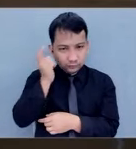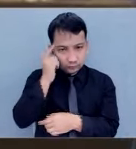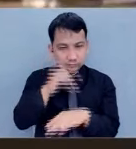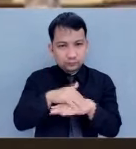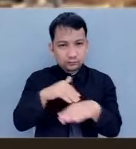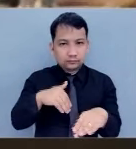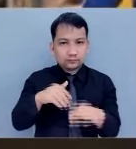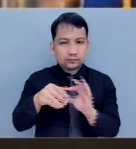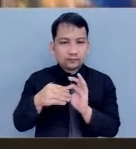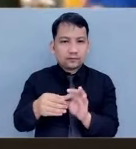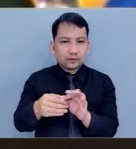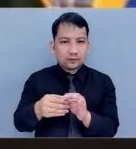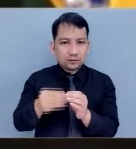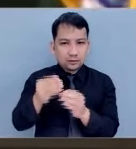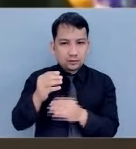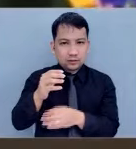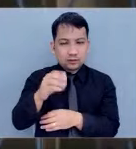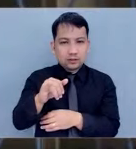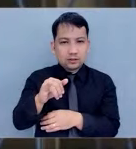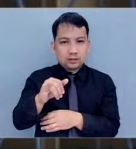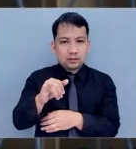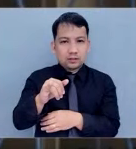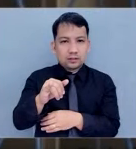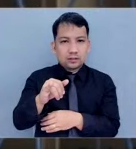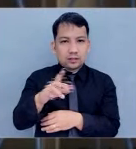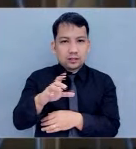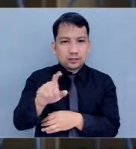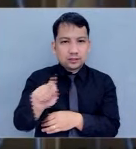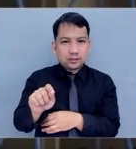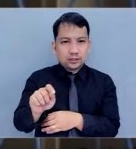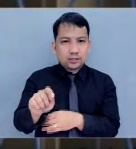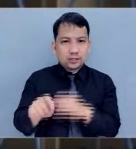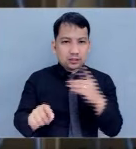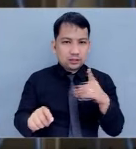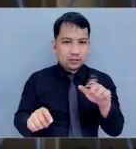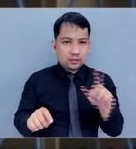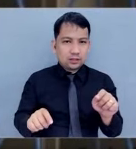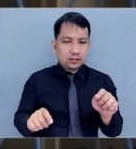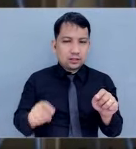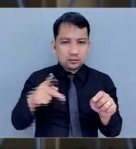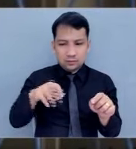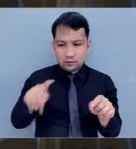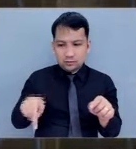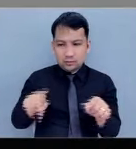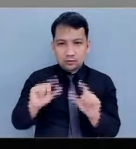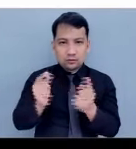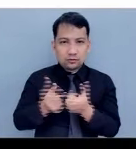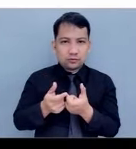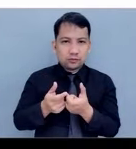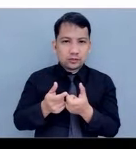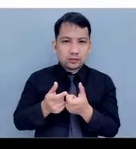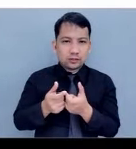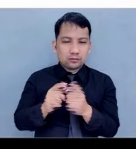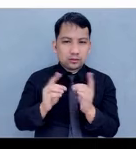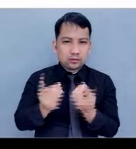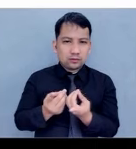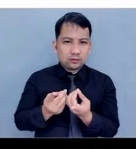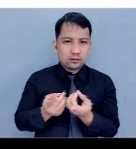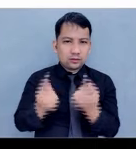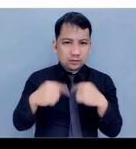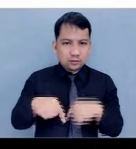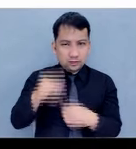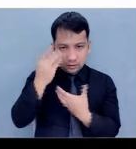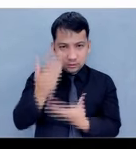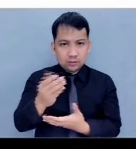on Information and Communications Technology, ang DICT, PNP at iba pang government agencies. Dito iniulat ng DICT